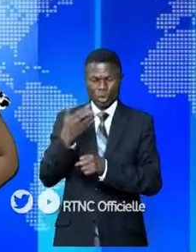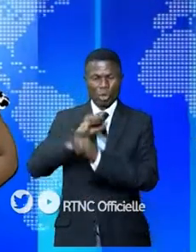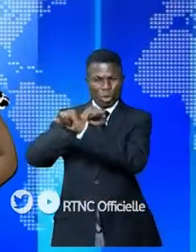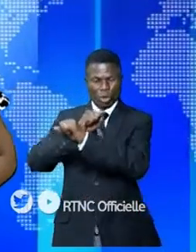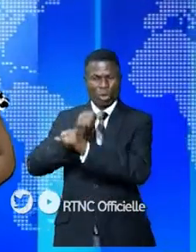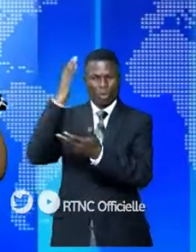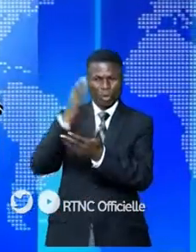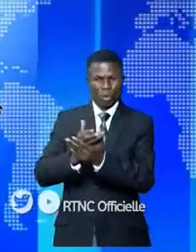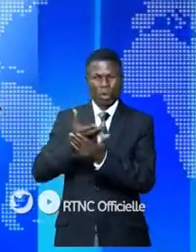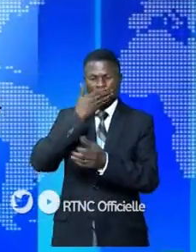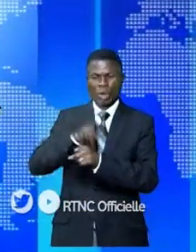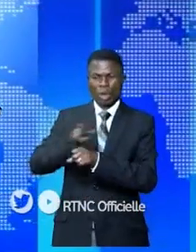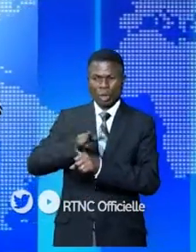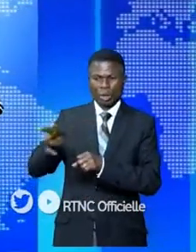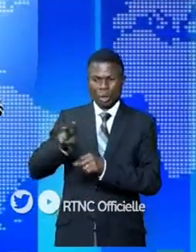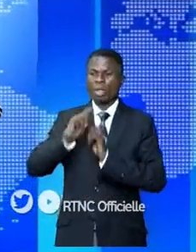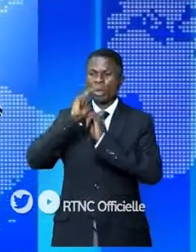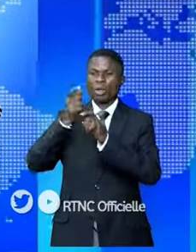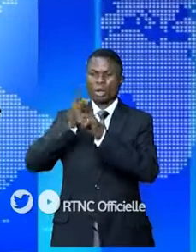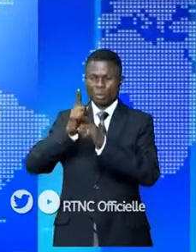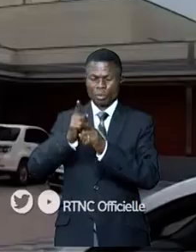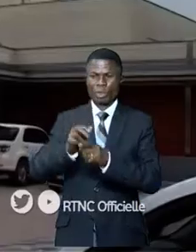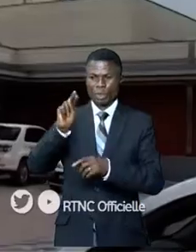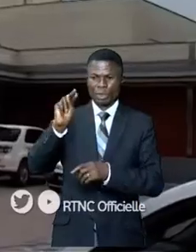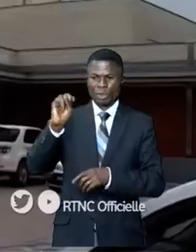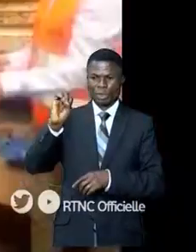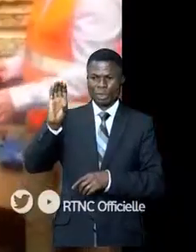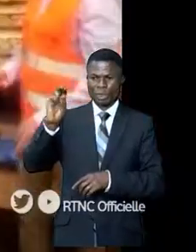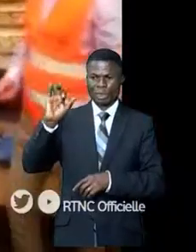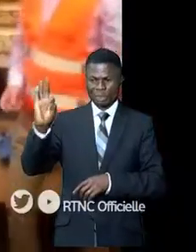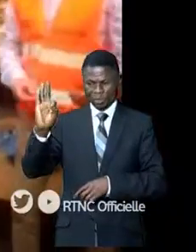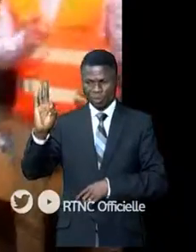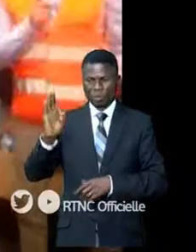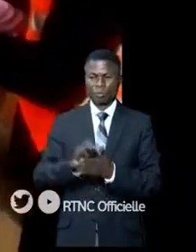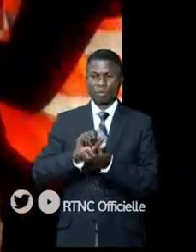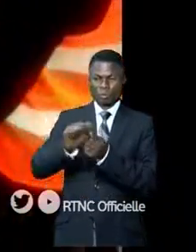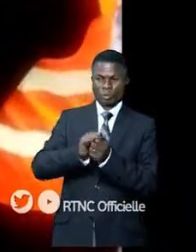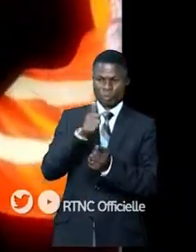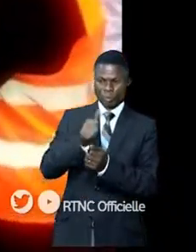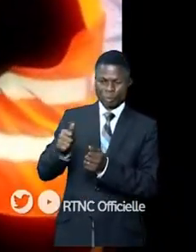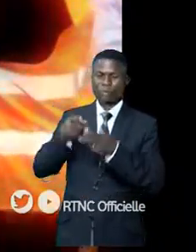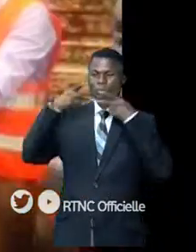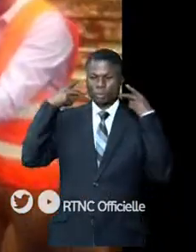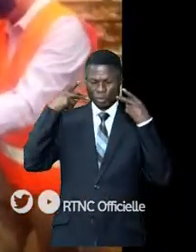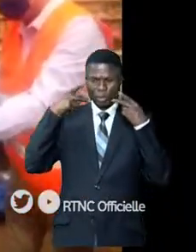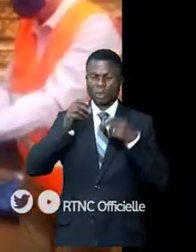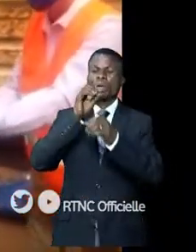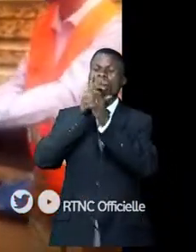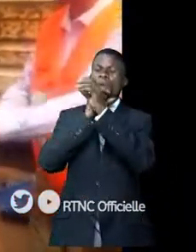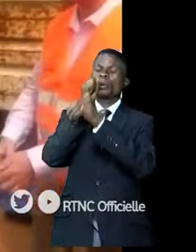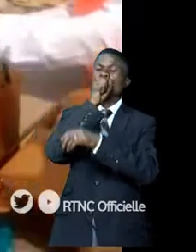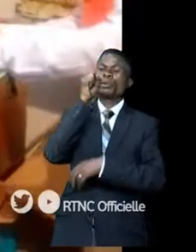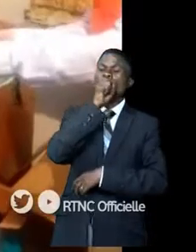pour lutter contre le coronavirus, un don de l'UNICEF. Des gels hydroalcooliques, des masques, des lance-voix et